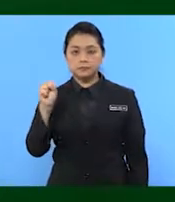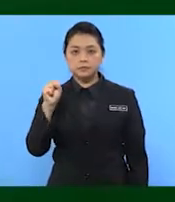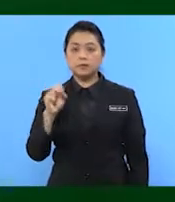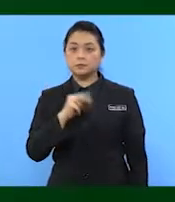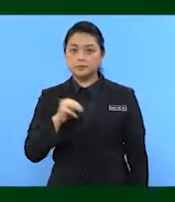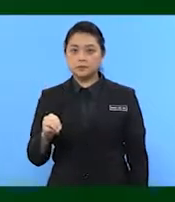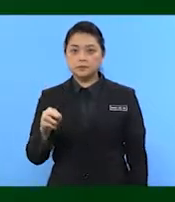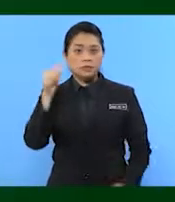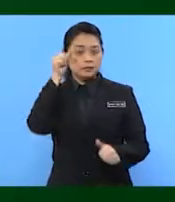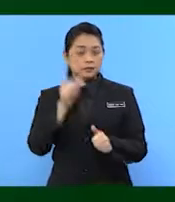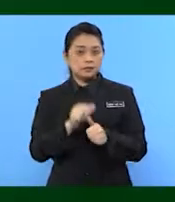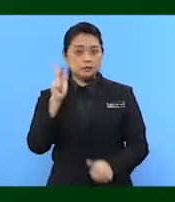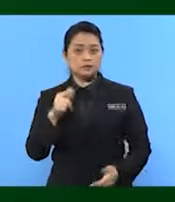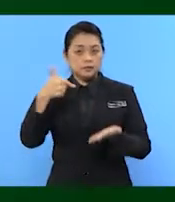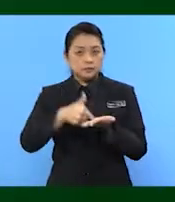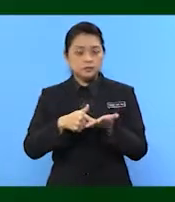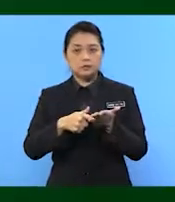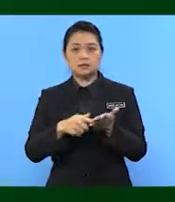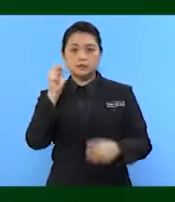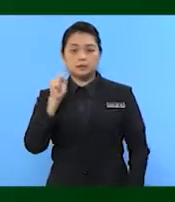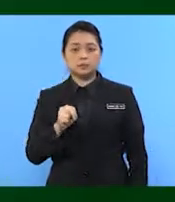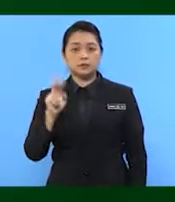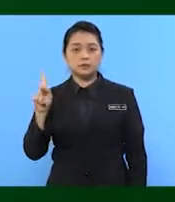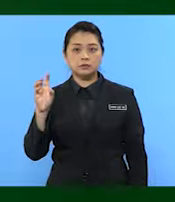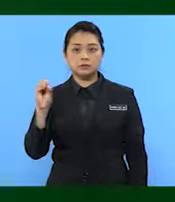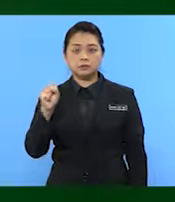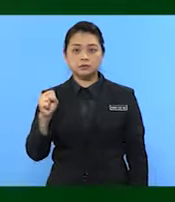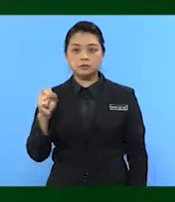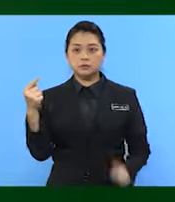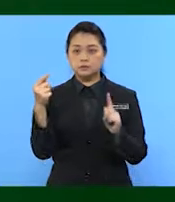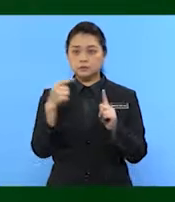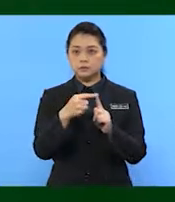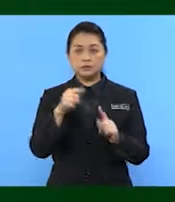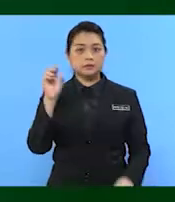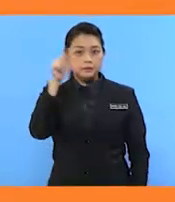Murid-murid, ingatkah lagi nisbah kosinus kepada sudut teta?